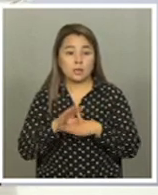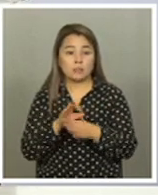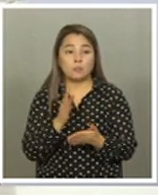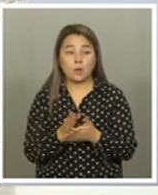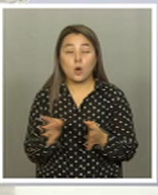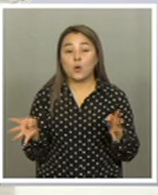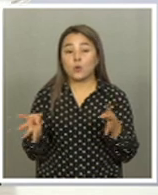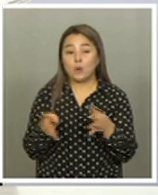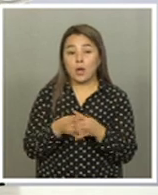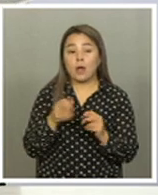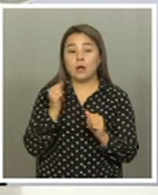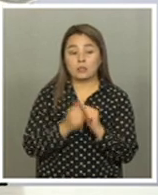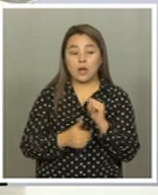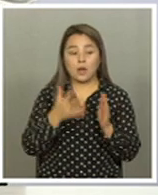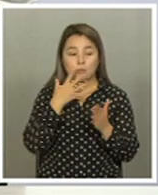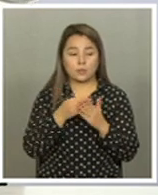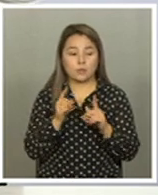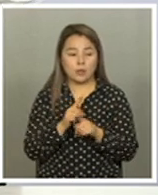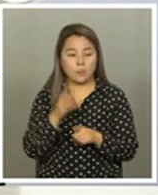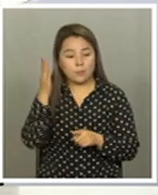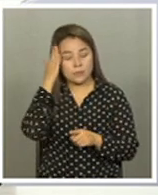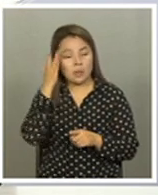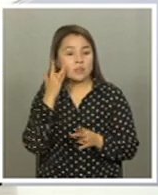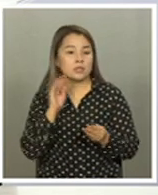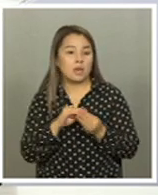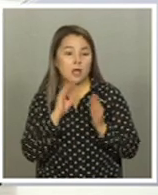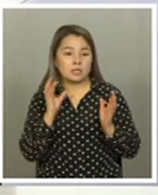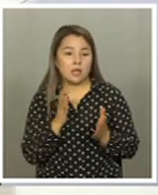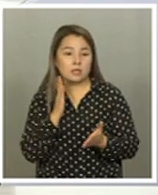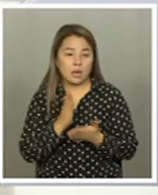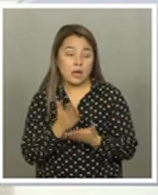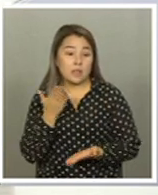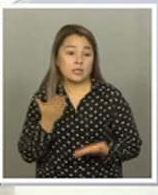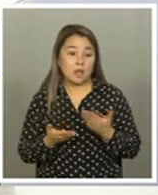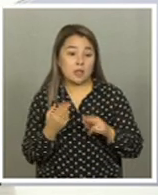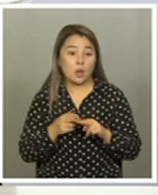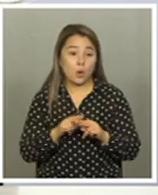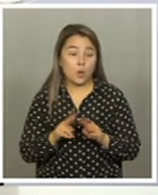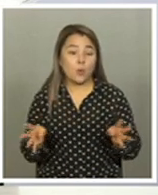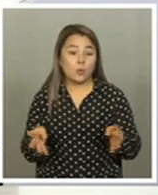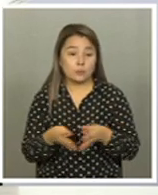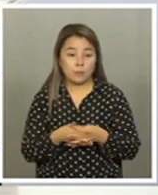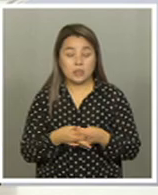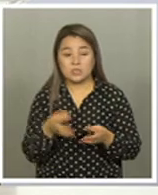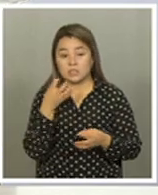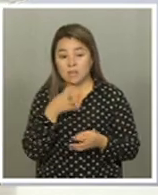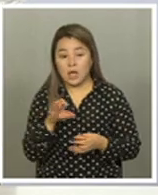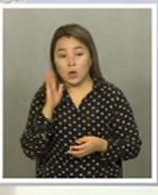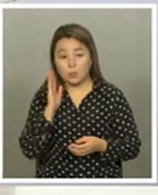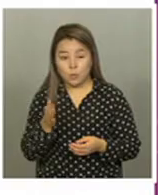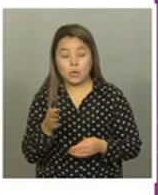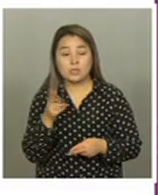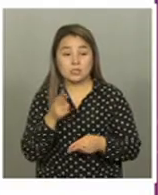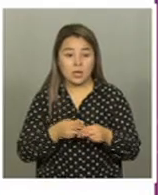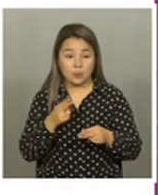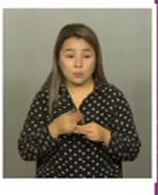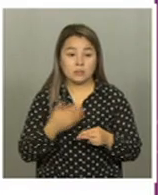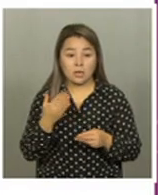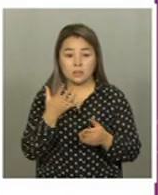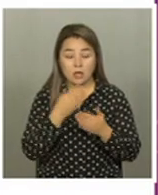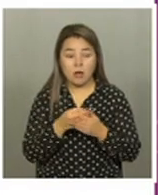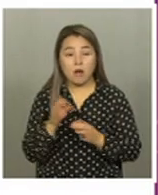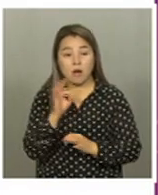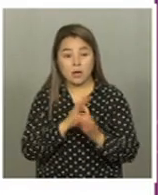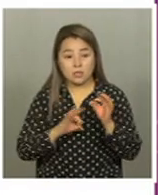Қоспада әр зат өзінің қасиетін сақтайды. Егер бұл қоспаны қыздыратын болсақ, темір мен күкірт атомдары